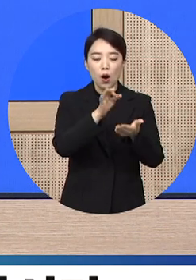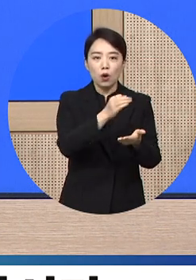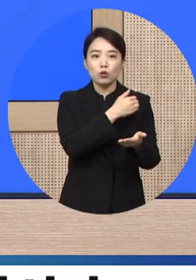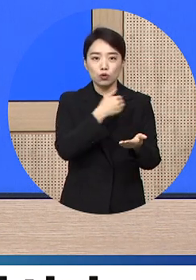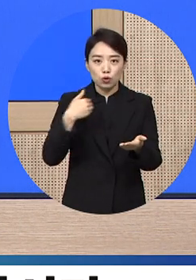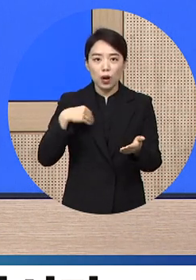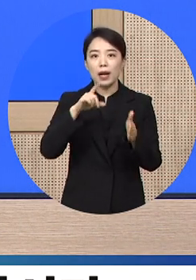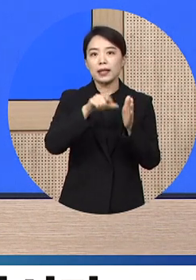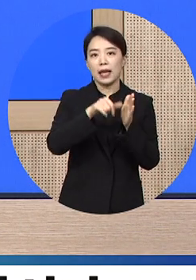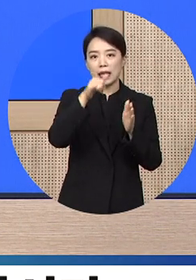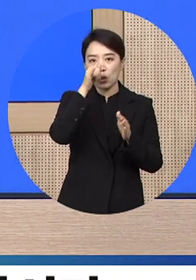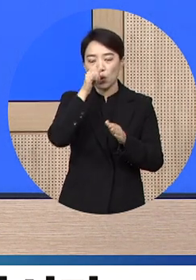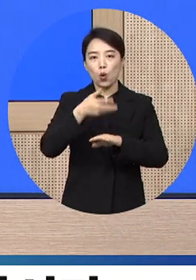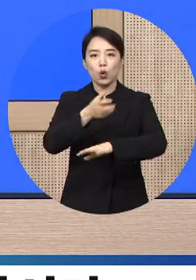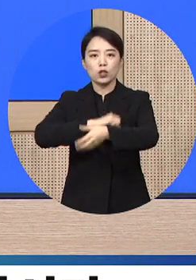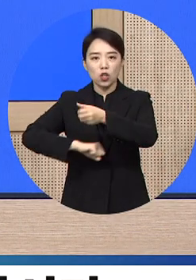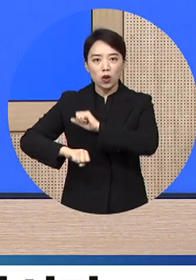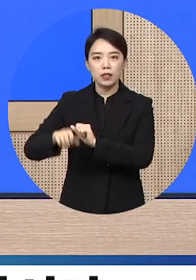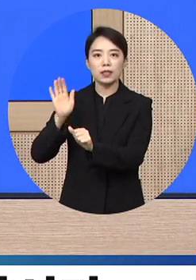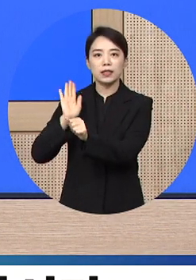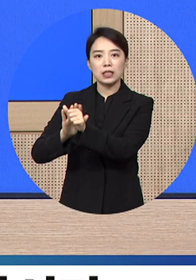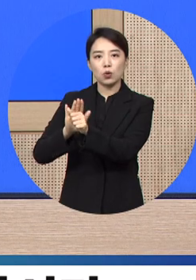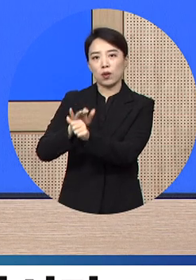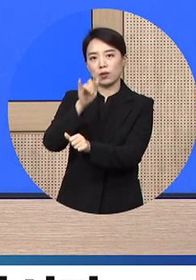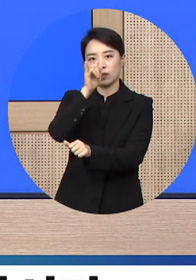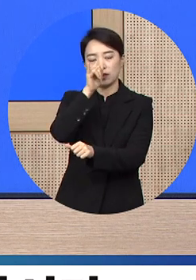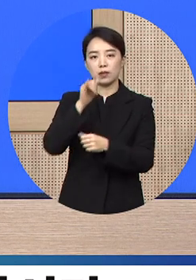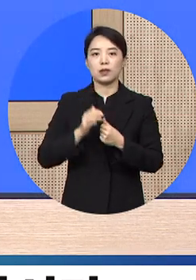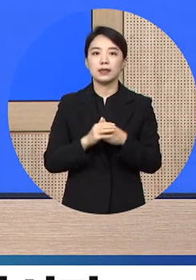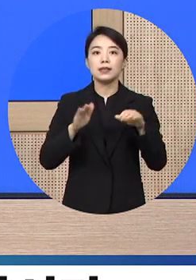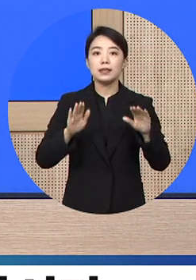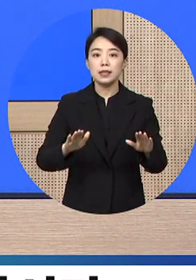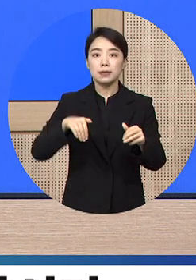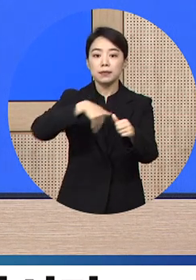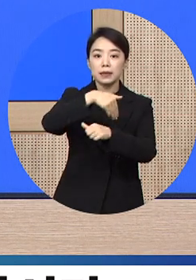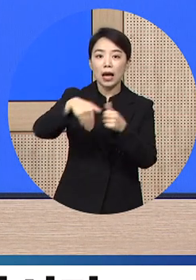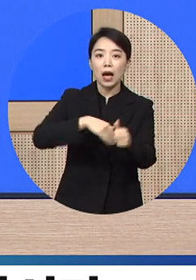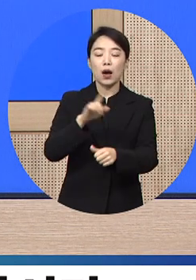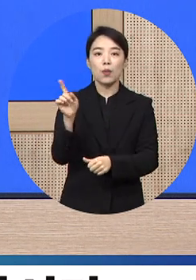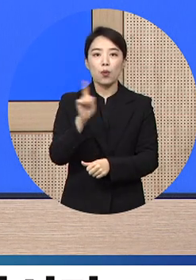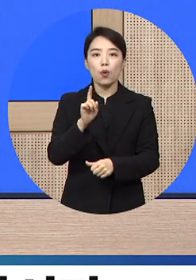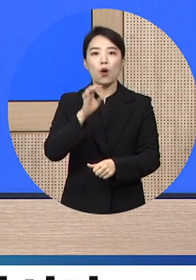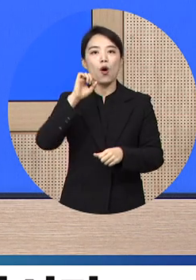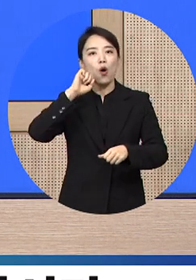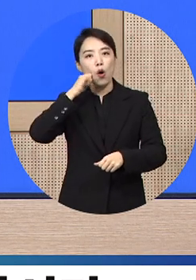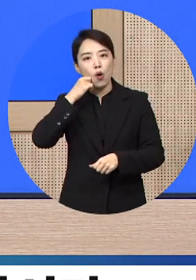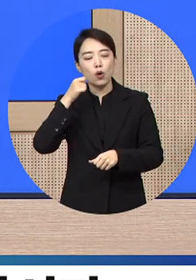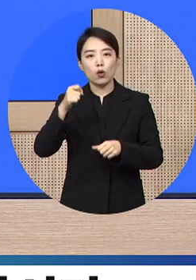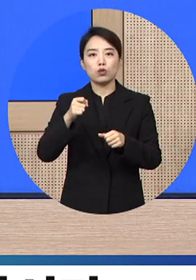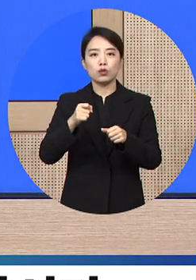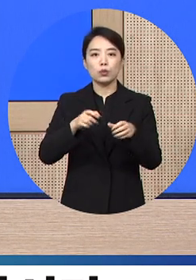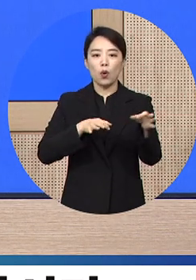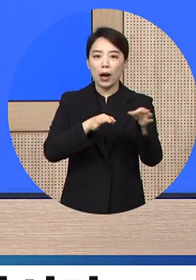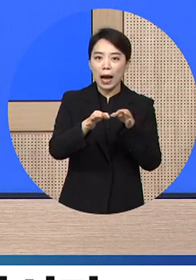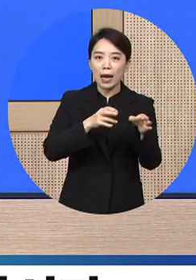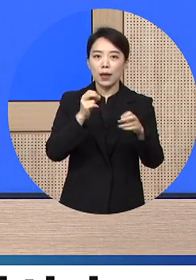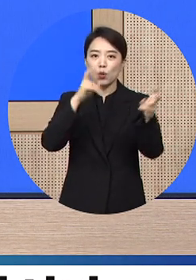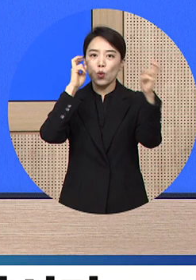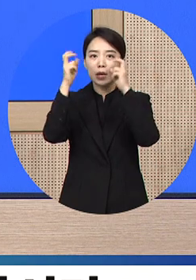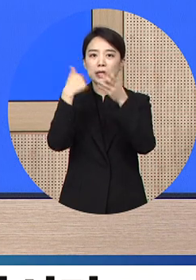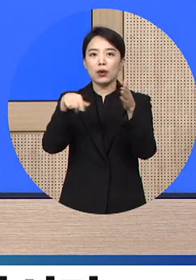있고 적극재정이 필요할 때가 있습니다. 지금은 어려움을 겪는 가계와 기업을 위해